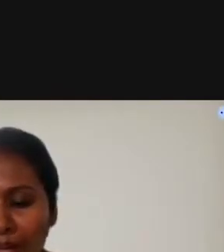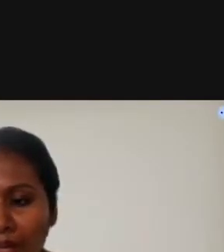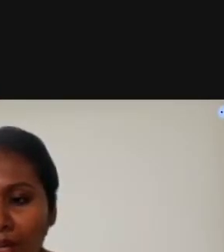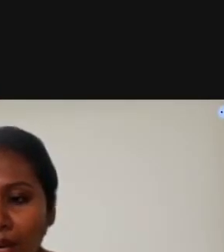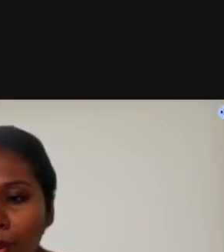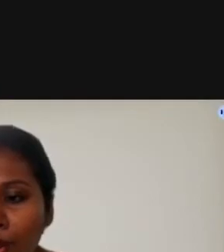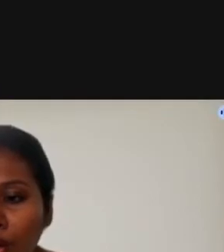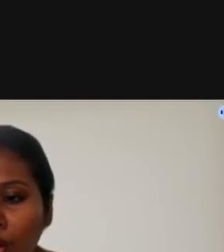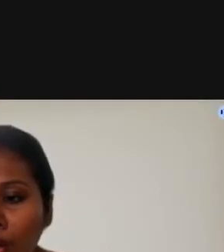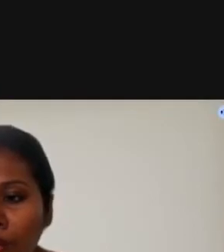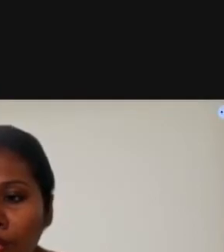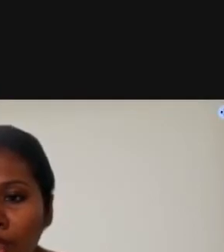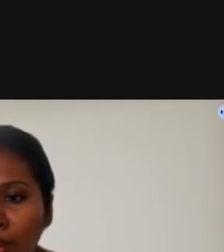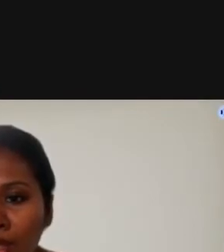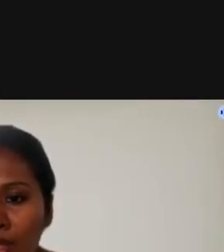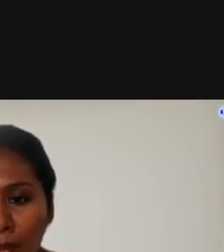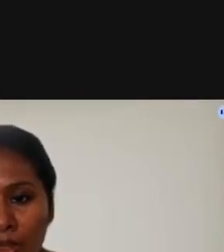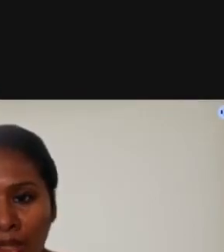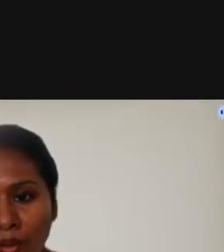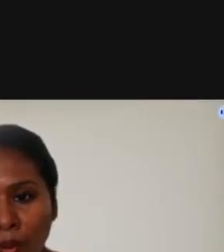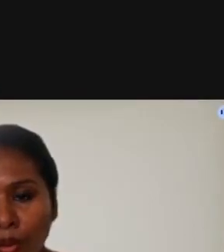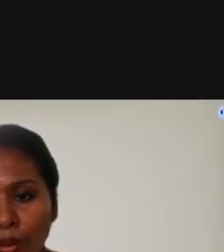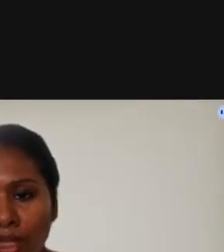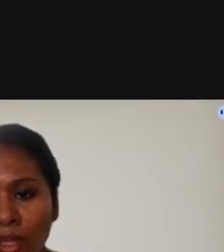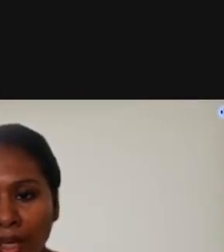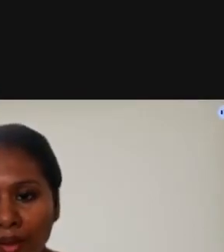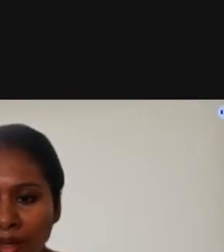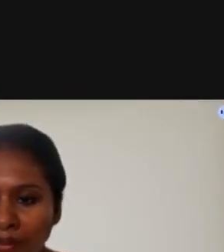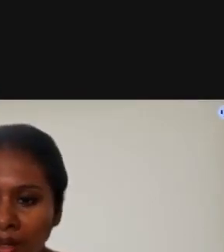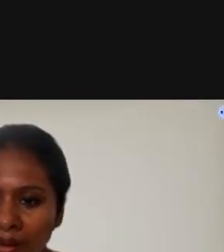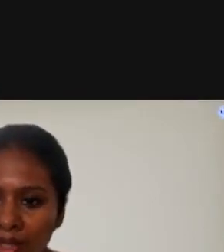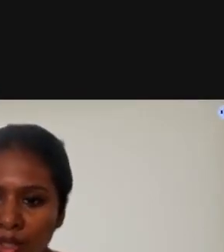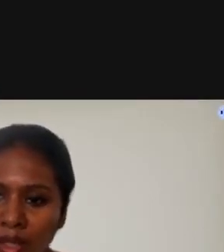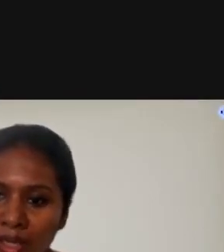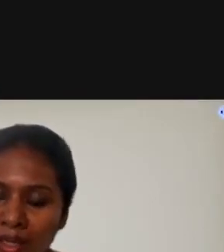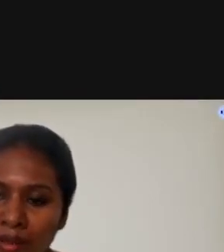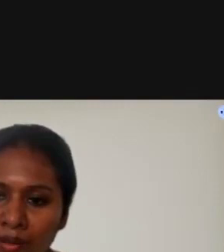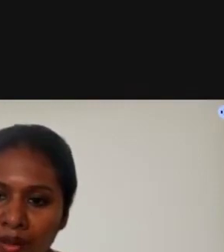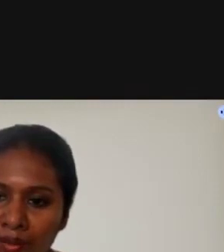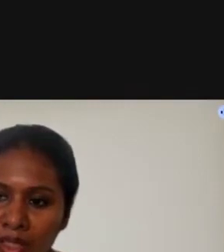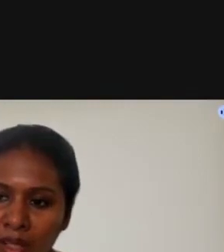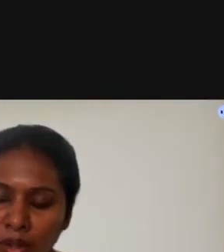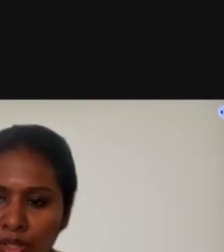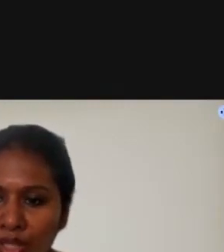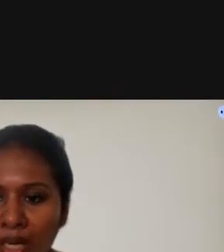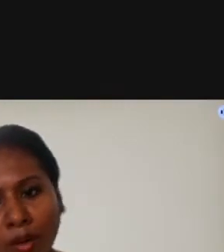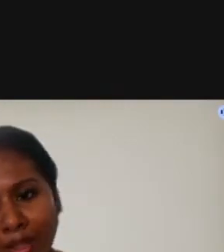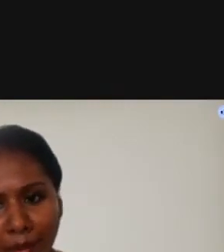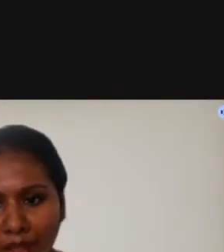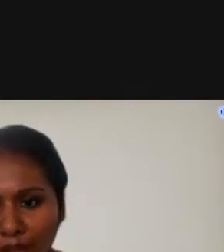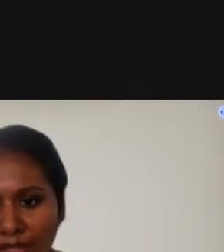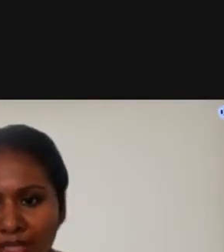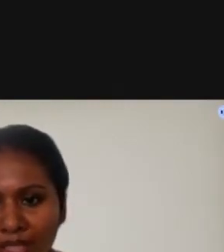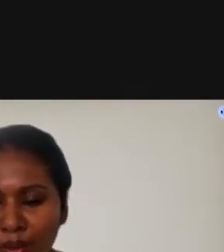ഇവിടെ. അപ്പോ നമുക്ക് അപ്പൊ ഞങ്ങൾ വാട്ട് വി ഡു ഇസ് റെഗുലർ അവരുടെ AVTയോ അല്ലെങ്കിൽ അവരവിടെ ചെയ്യുന്ന ഓഡിറ്ററി ട്രെയിനിങ്ങോ